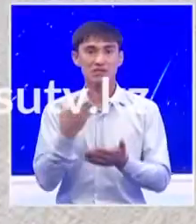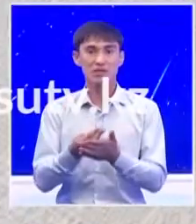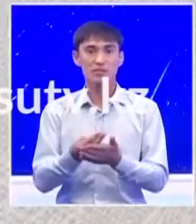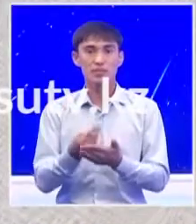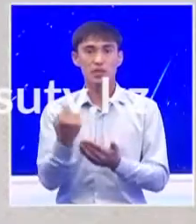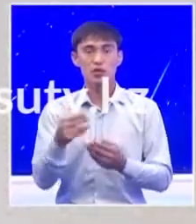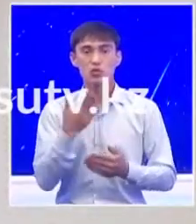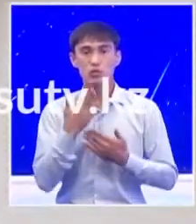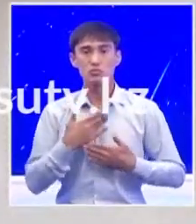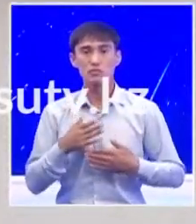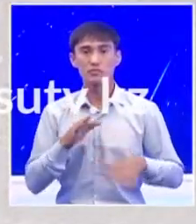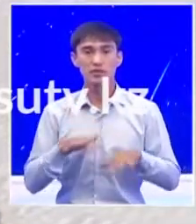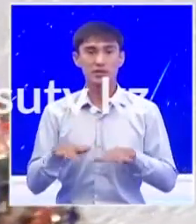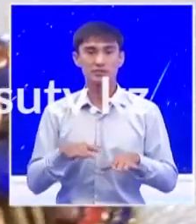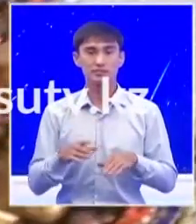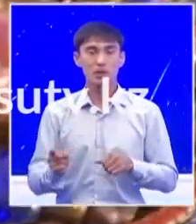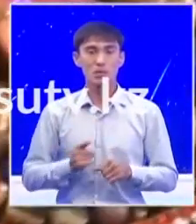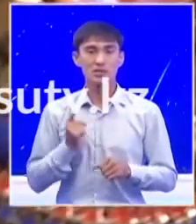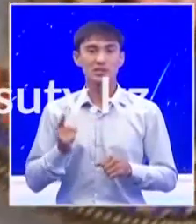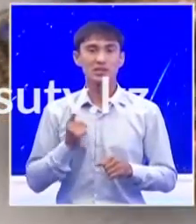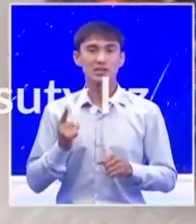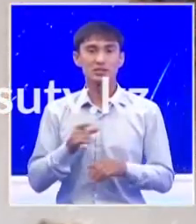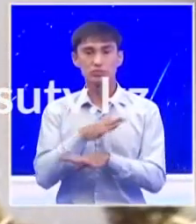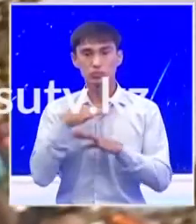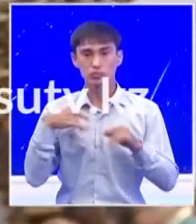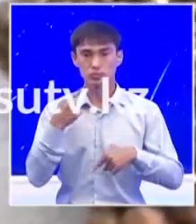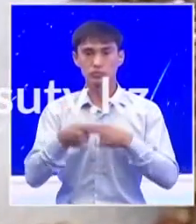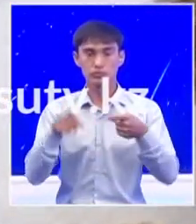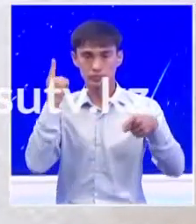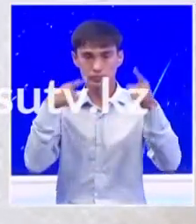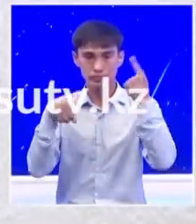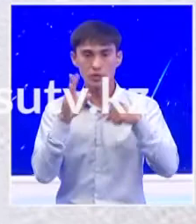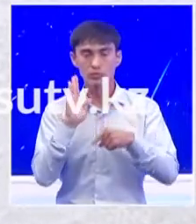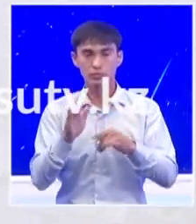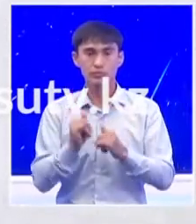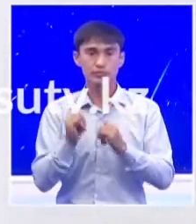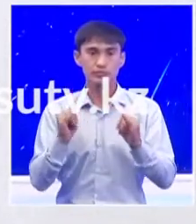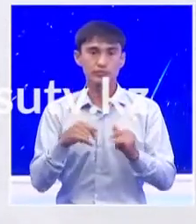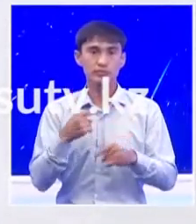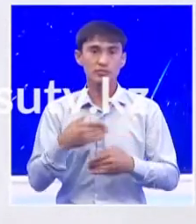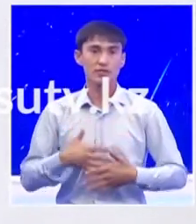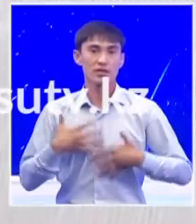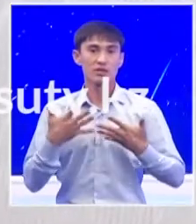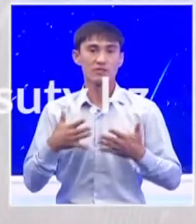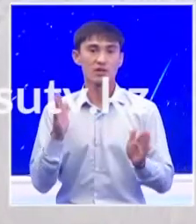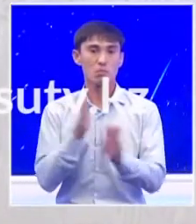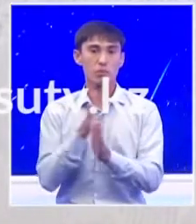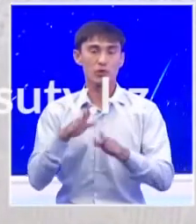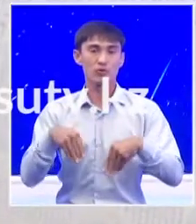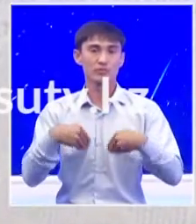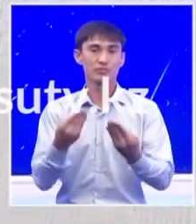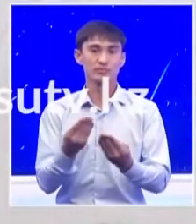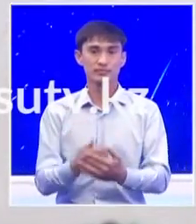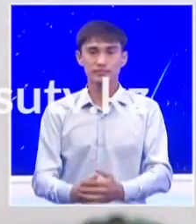делом. В планах у мастерицы создать еще немало миниатюрных произведений искусства, ведь вдохновение дарит сама природа. Надежда Белова,